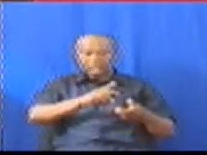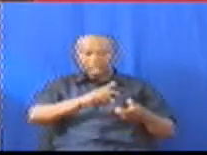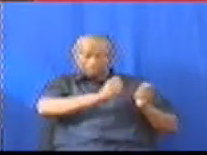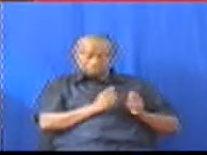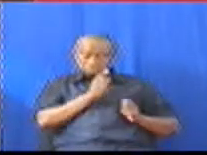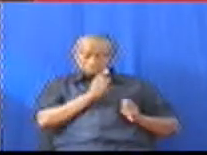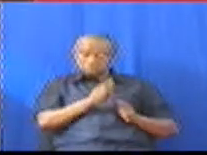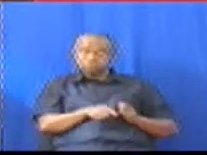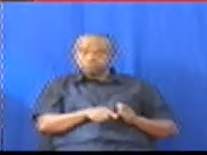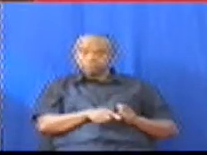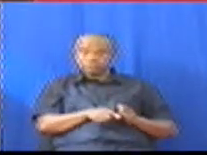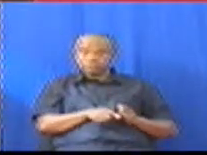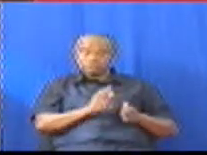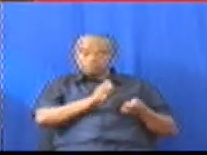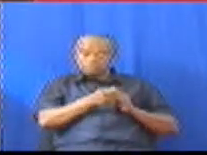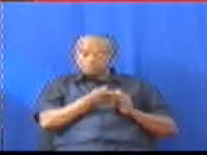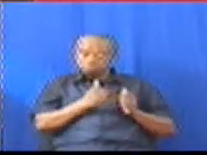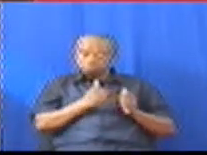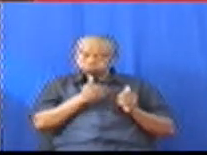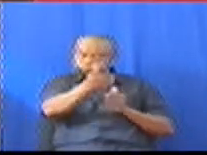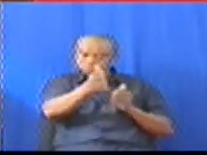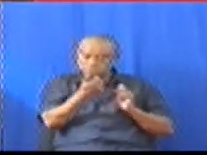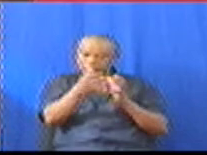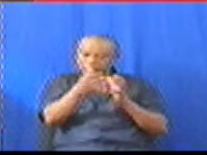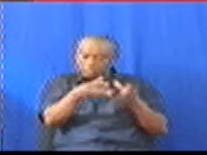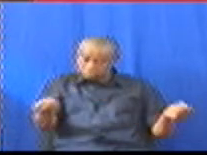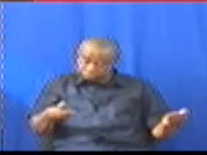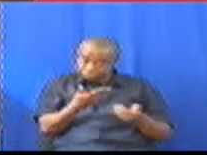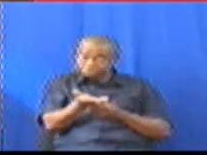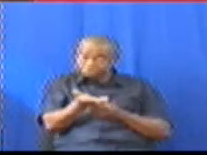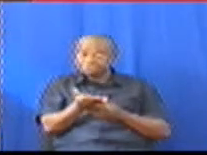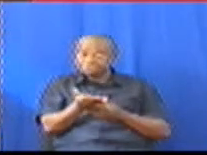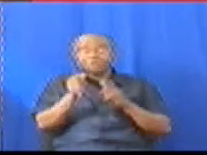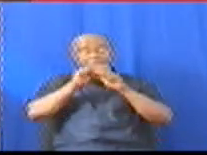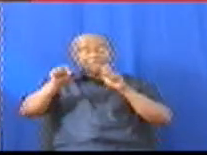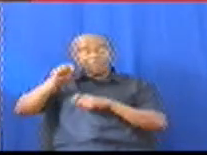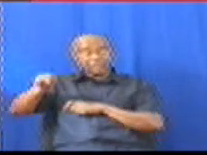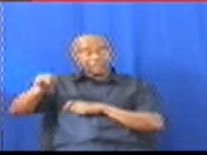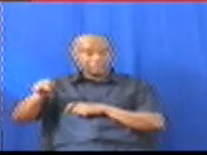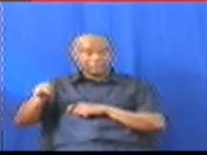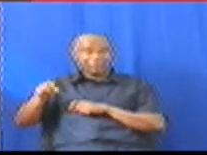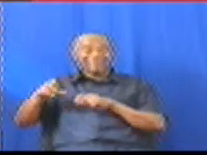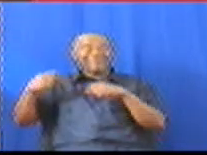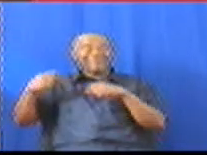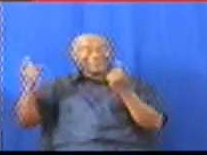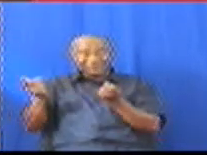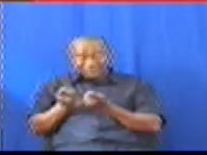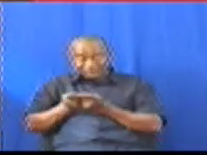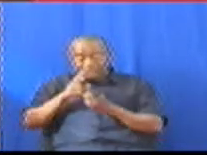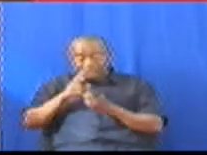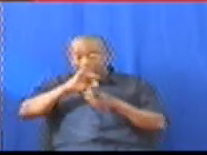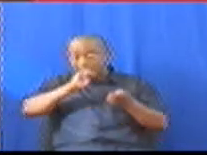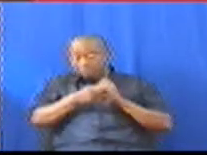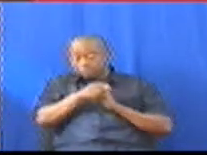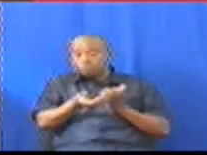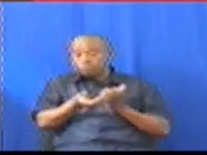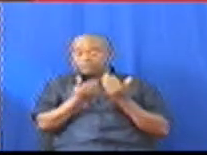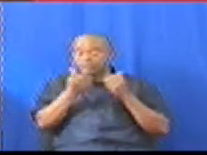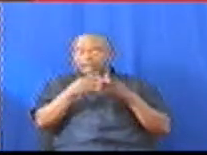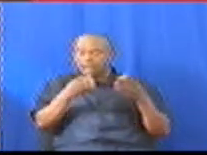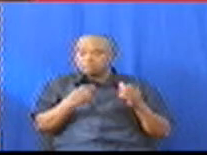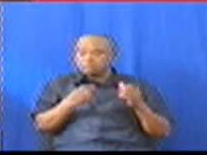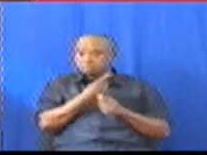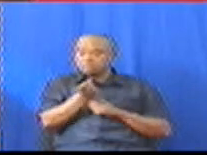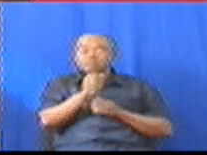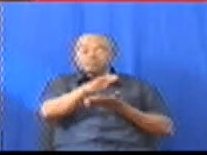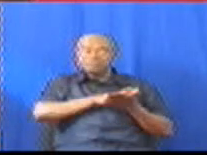yataenda kuathiri the principal act ya hiyo section, lakini pia vile vile yanaenda kuathiri misingi